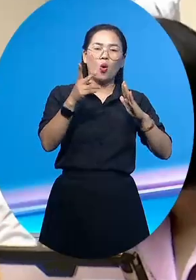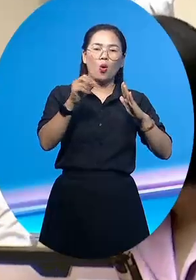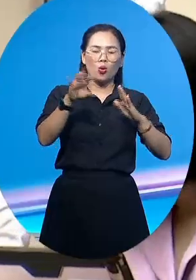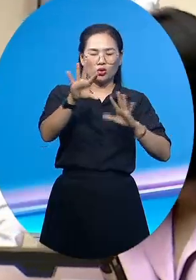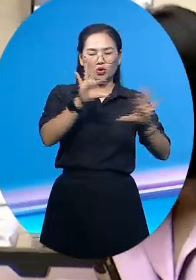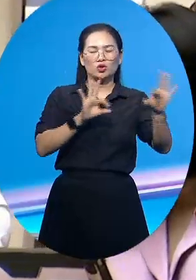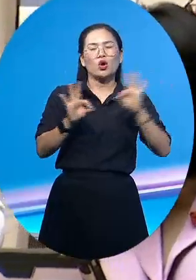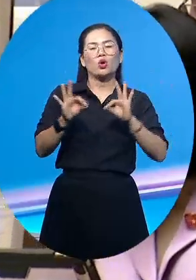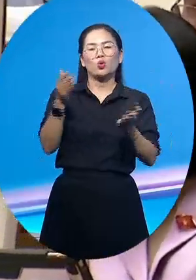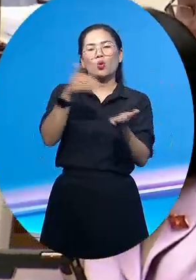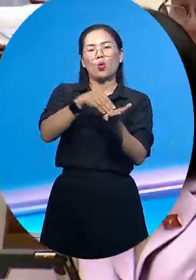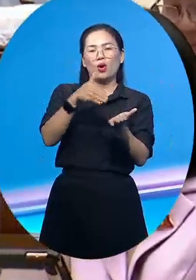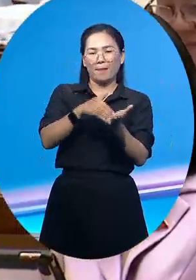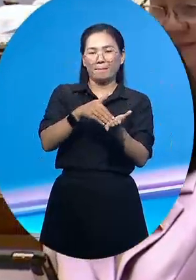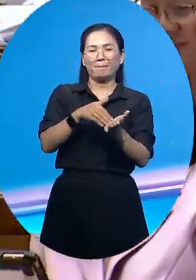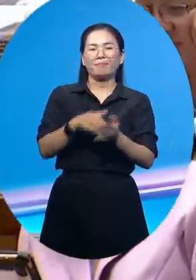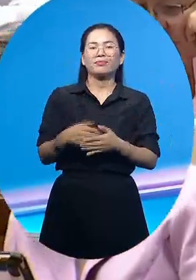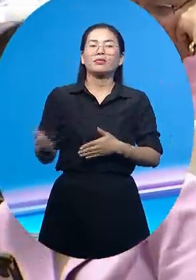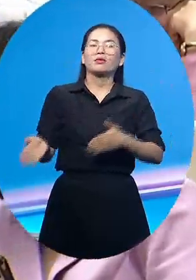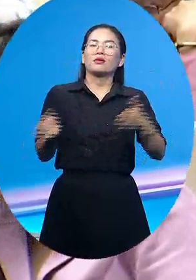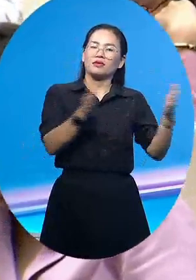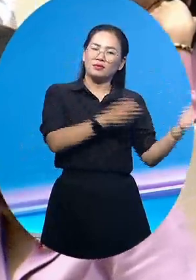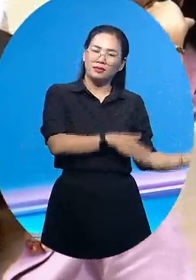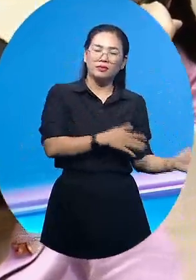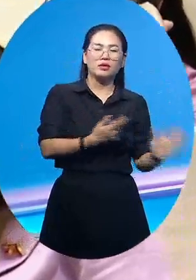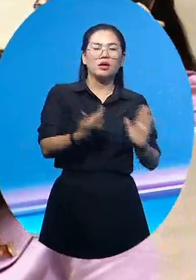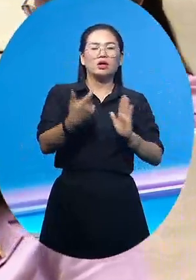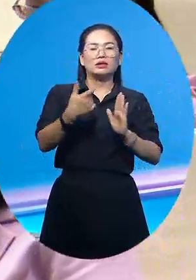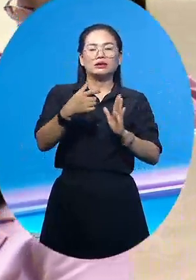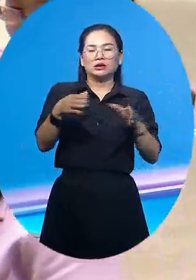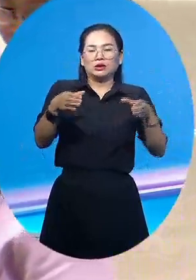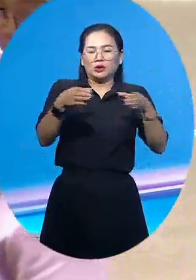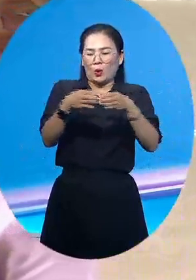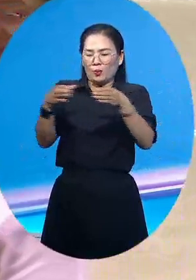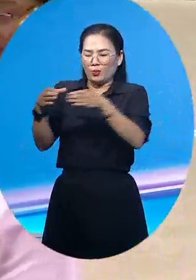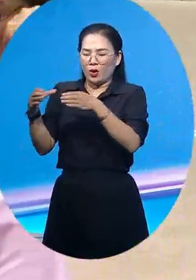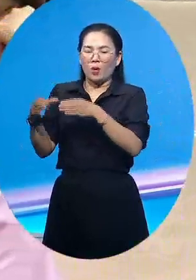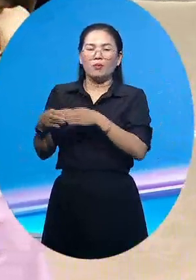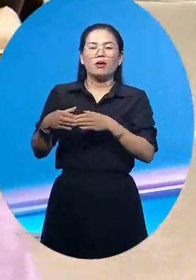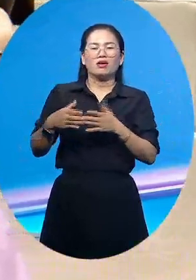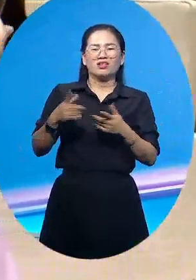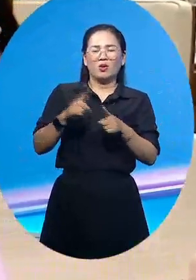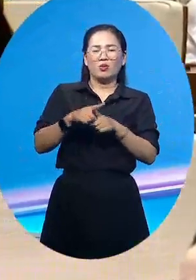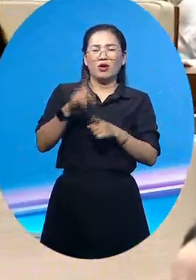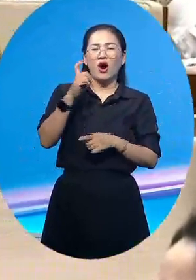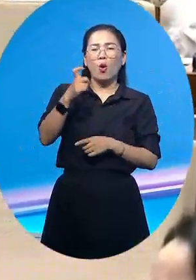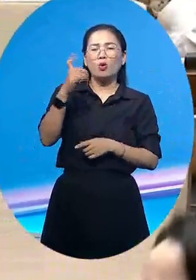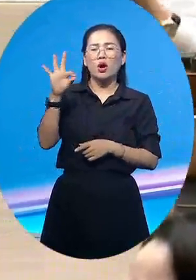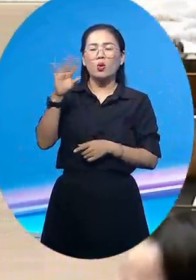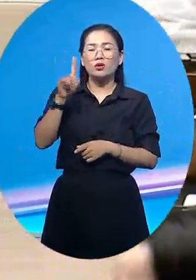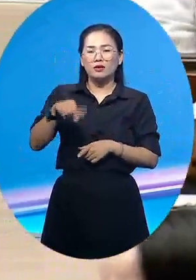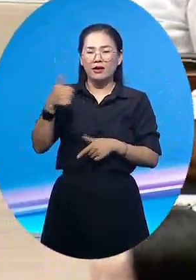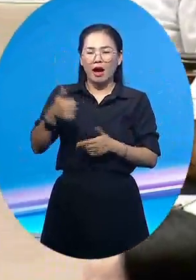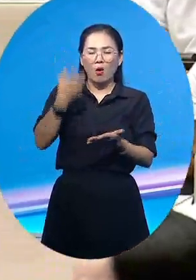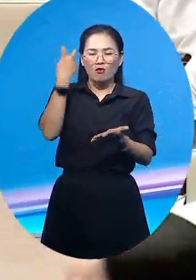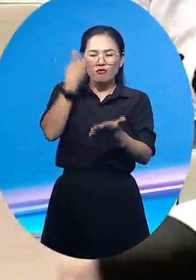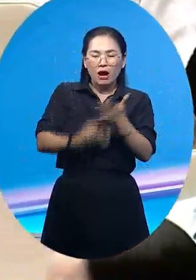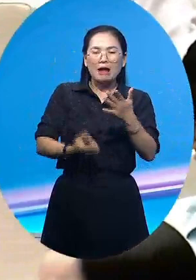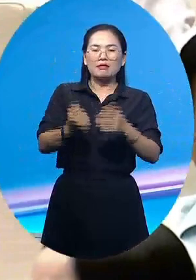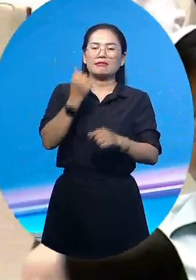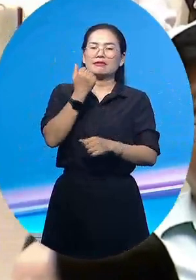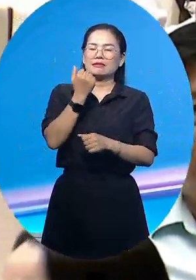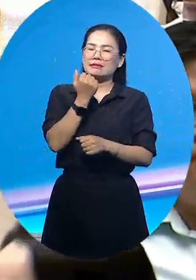lựa chọn nhà cung cấp bên cạnh đó luật cũng đã quy định chính nhóm hành vi bị cấm trong hoạt động đấu thầu chỉnh lý có nội dung cụ thể